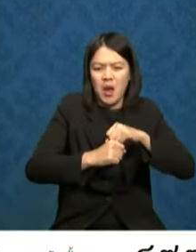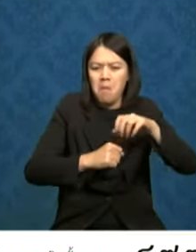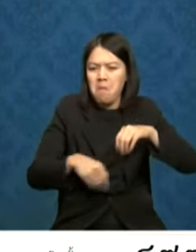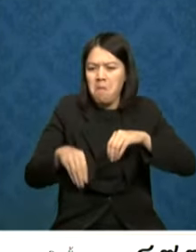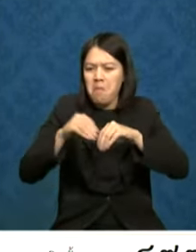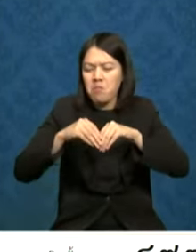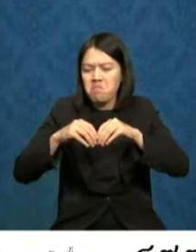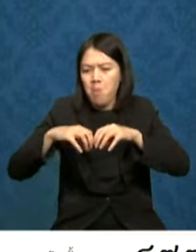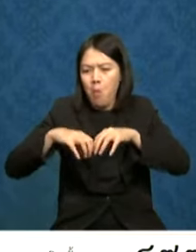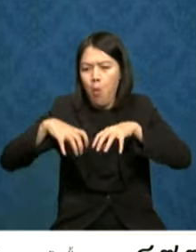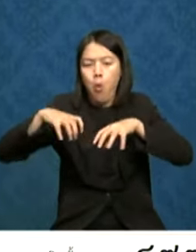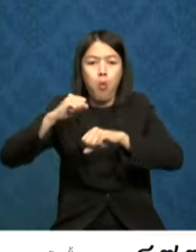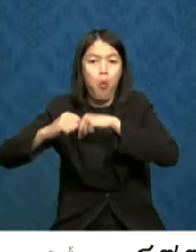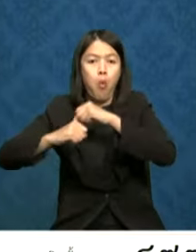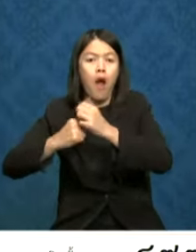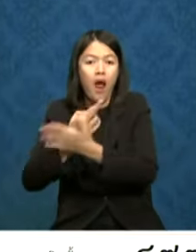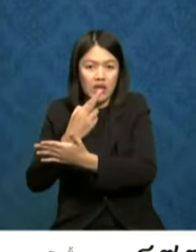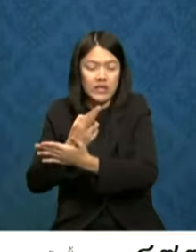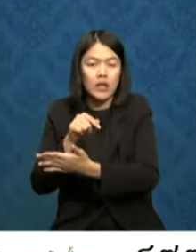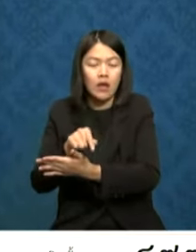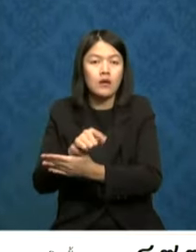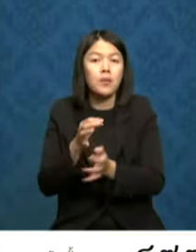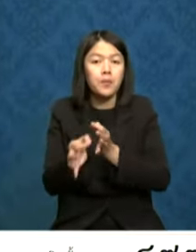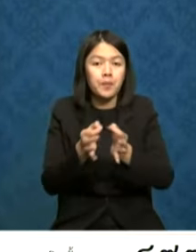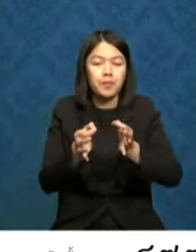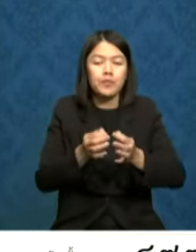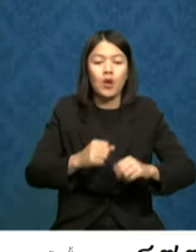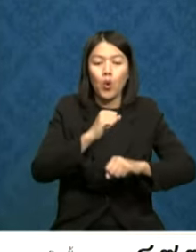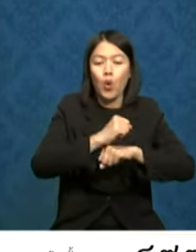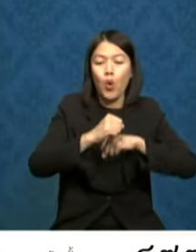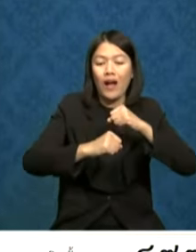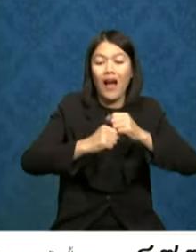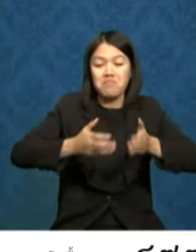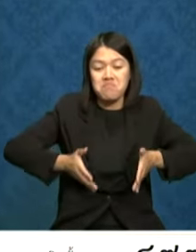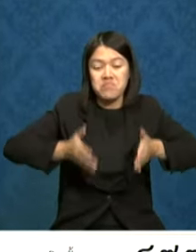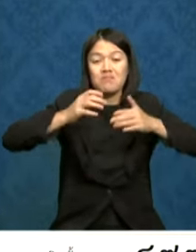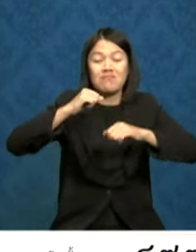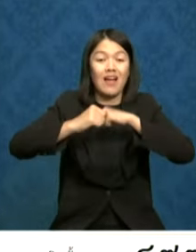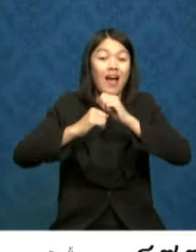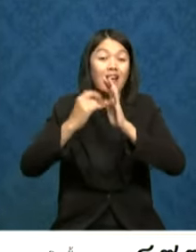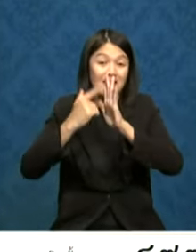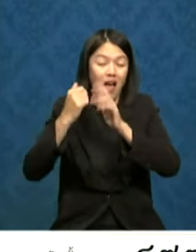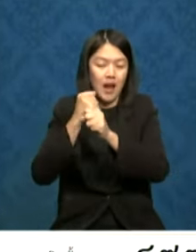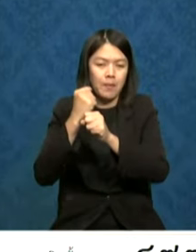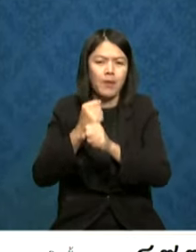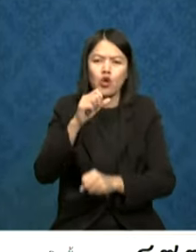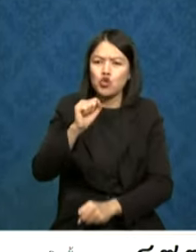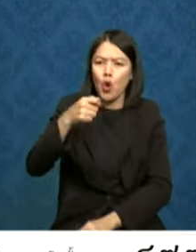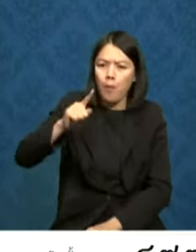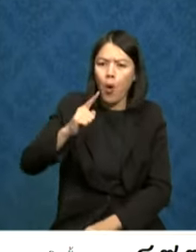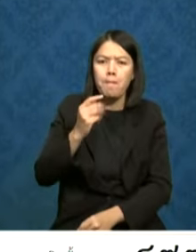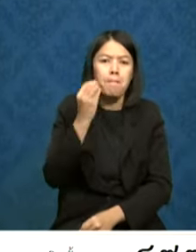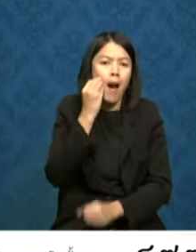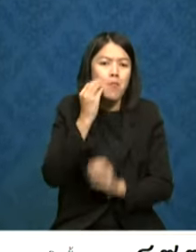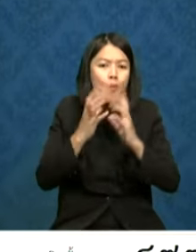จังหวัดราชบุรีผมขอชี้แจงครับโครงการก่อสร้างโรงงานผลิตยาและสิ่งอำนวยความสะดวกของสปนะครับอำเภอบ้านโป่ง